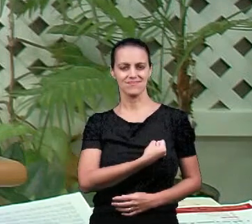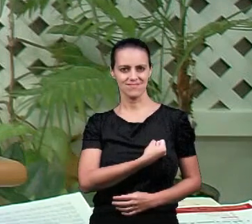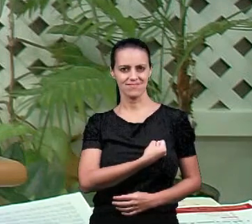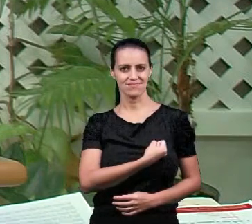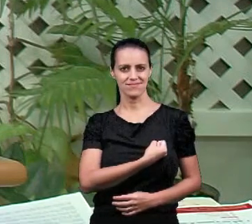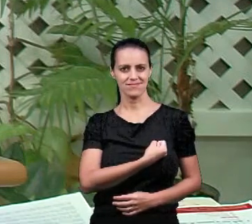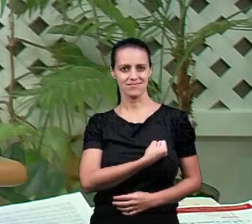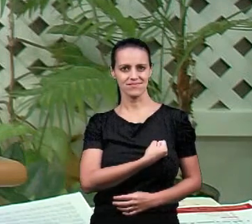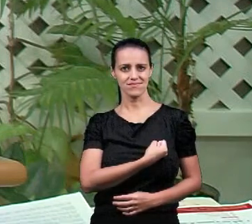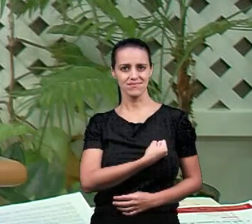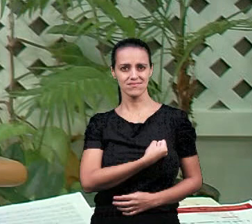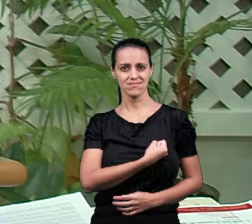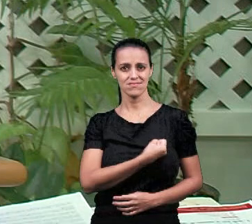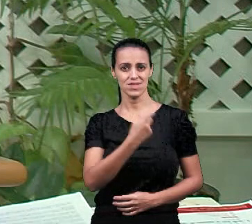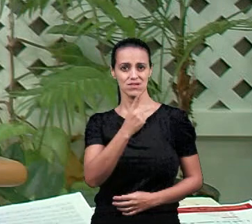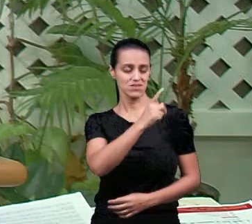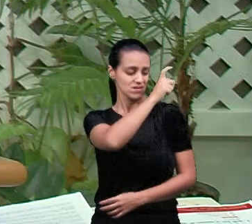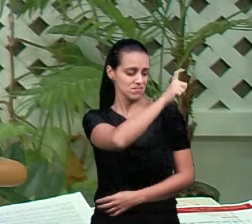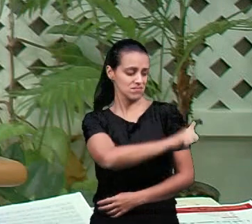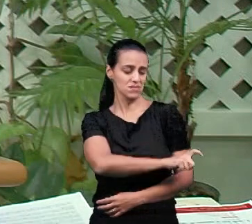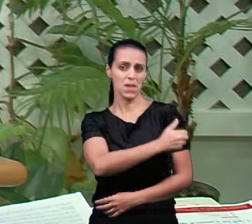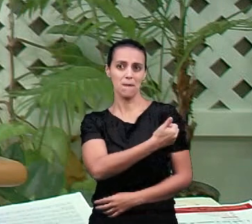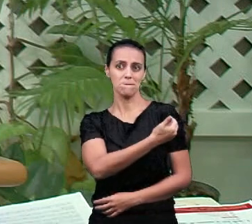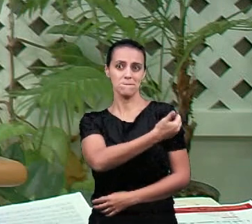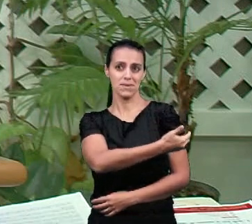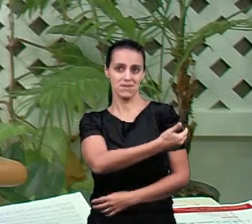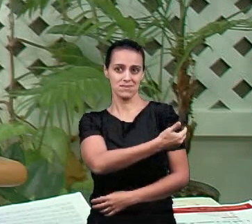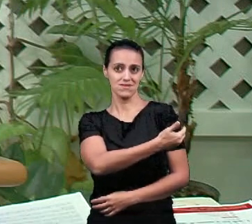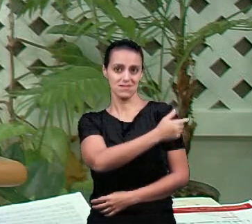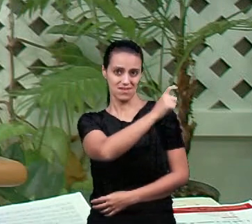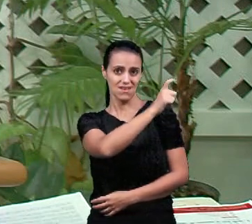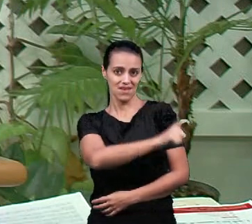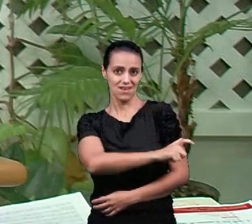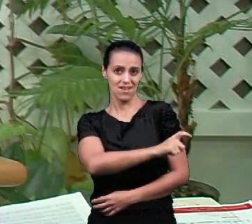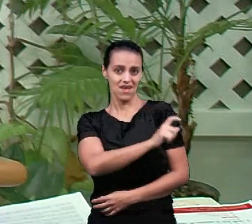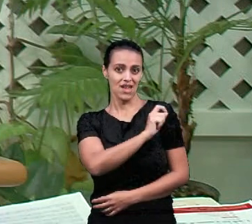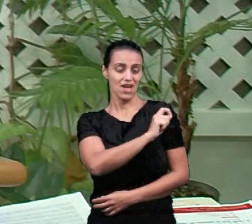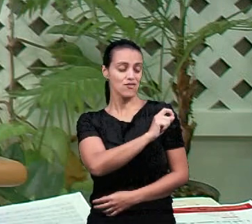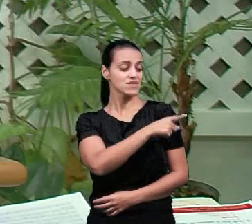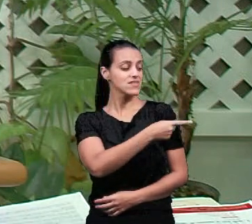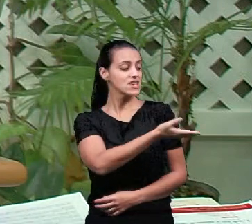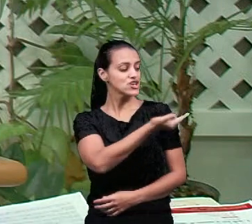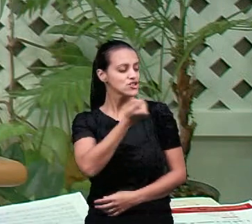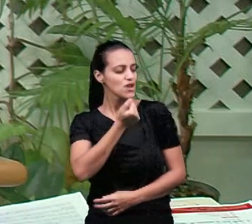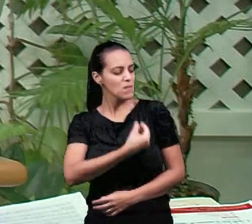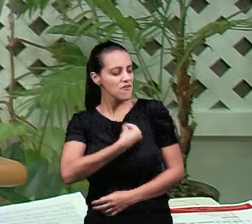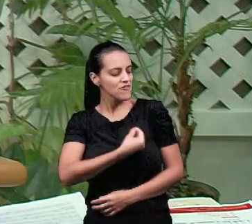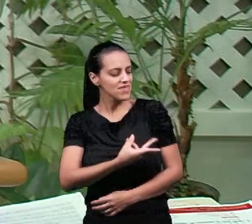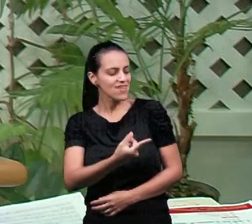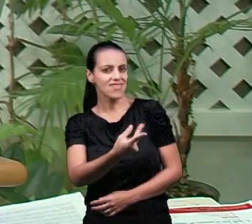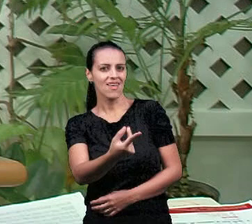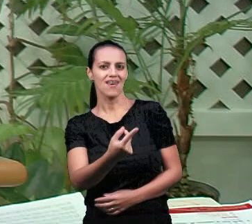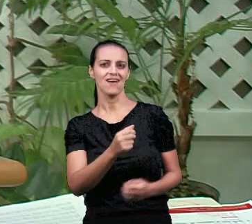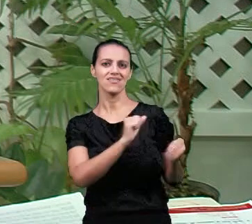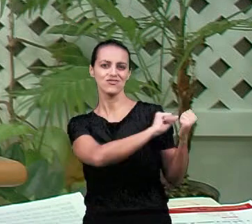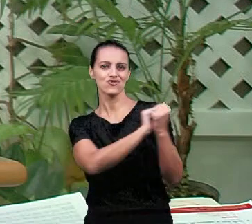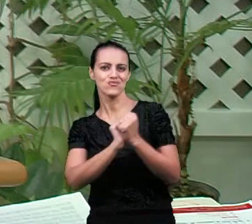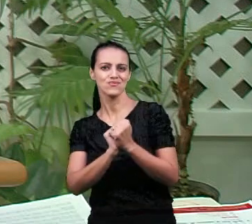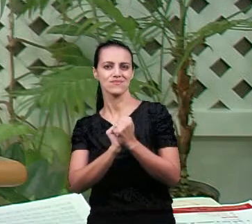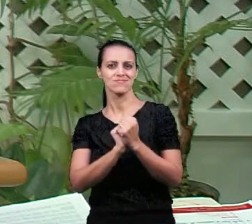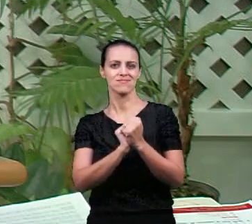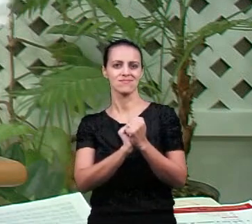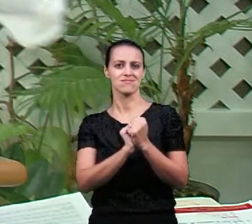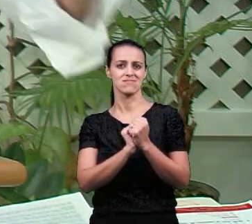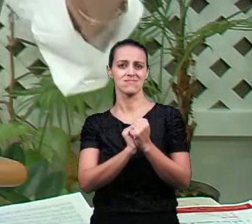Votre prochain est celui qui vous ramène à la vie éternelle. Donc, ce n'est pas la peine de